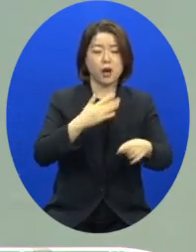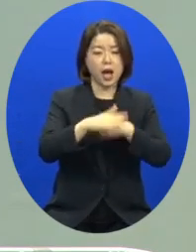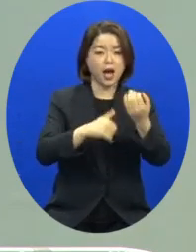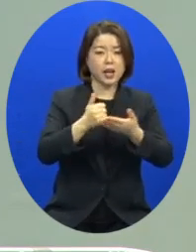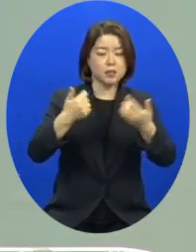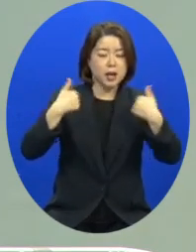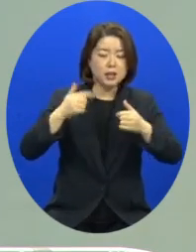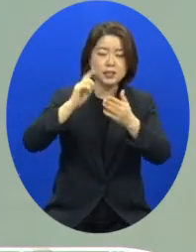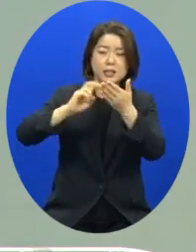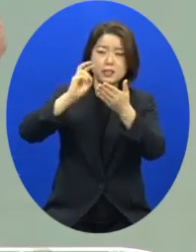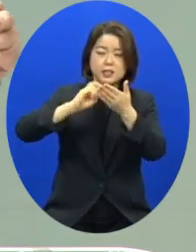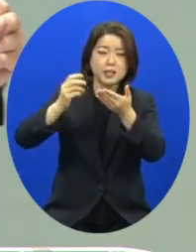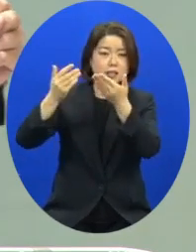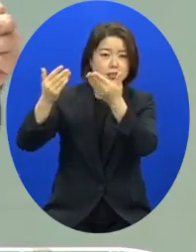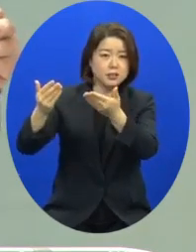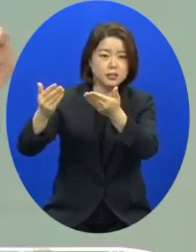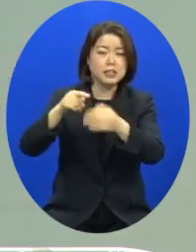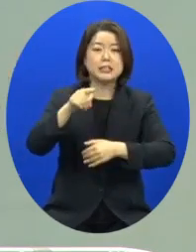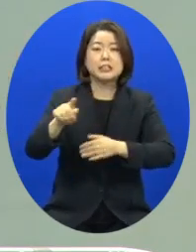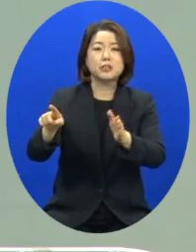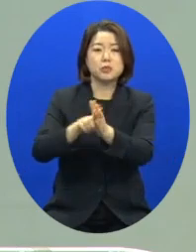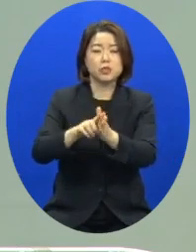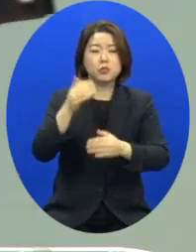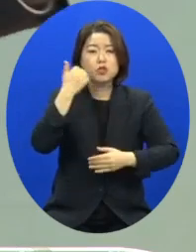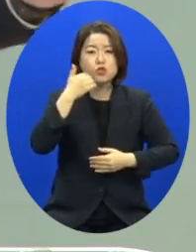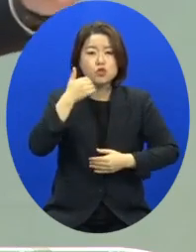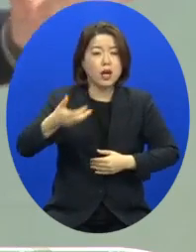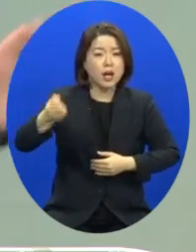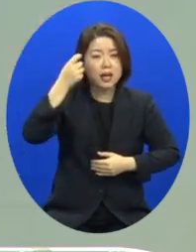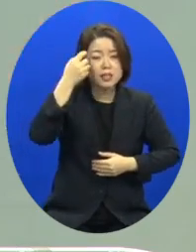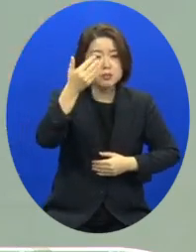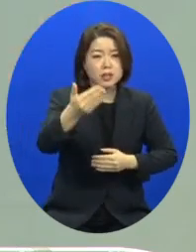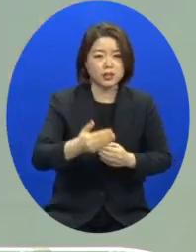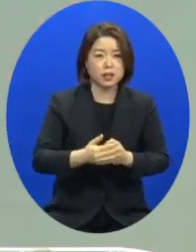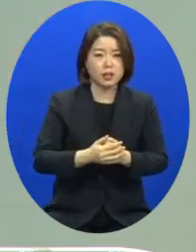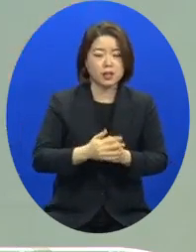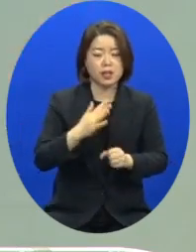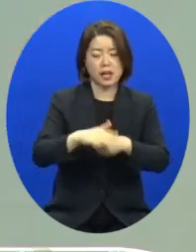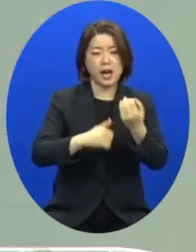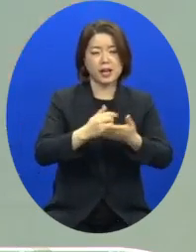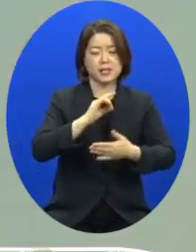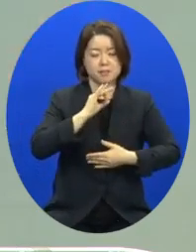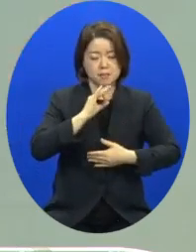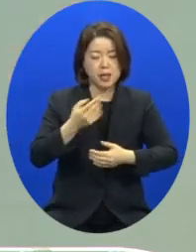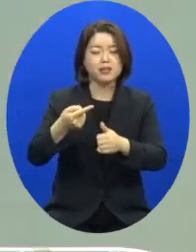그런 믿음은 도대체 누구에게 일어나는 거죠? 하나님만 전적으로 의지하는 사람.